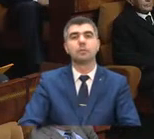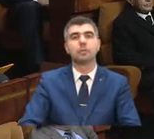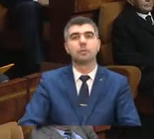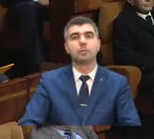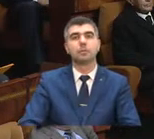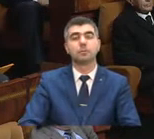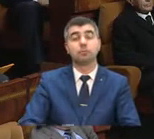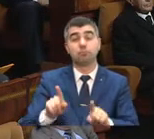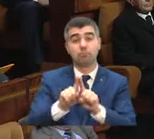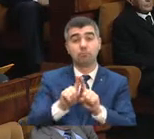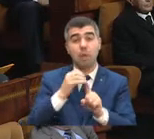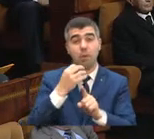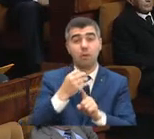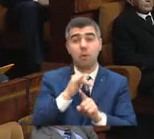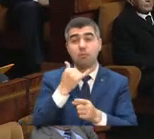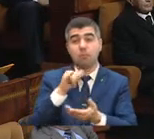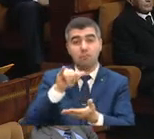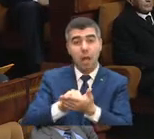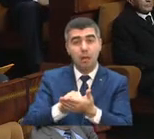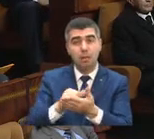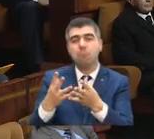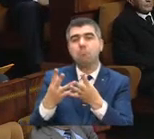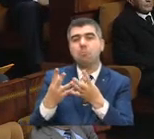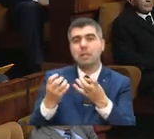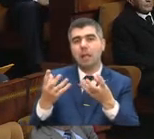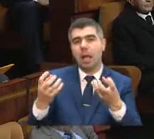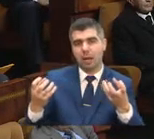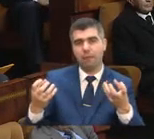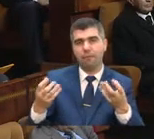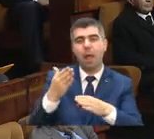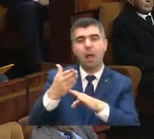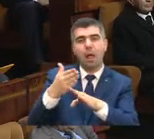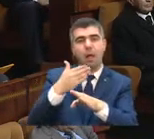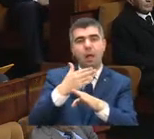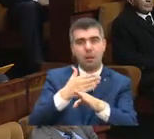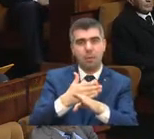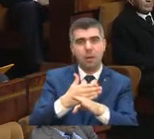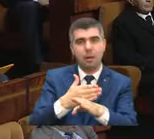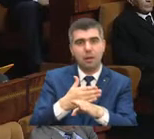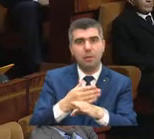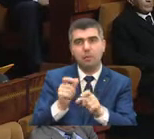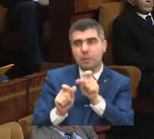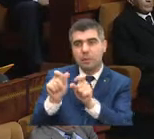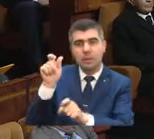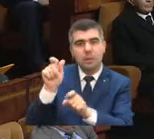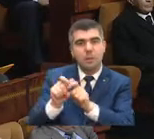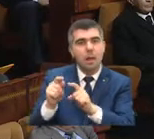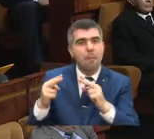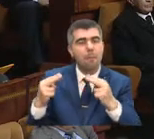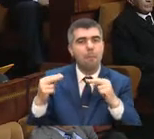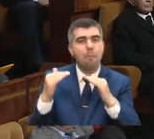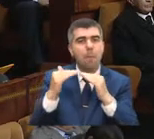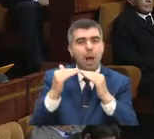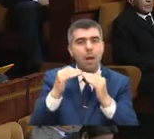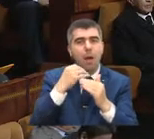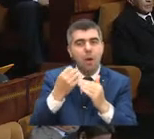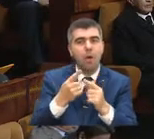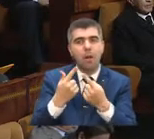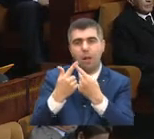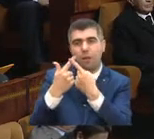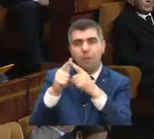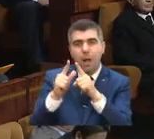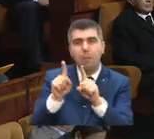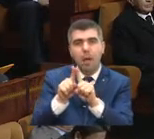هذه الجريمة مثلها مثل عدة جرائم وقعت في وقت سابق، لكن الجنات هم من قتل عمر بن جلون وفرج